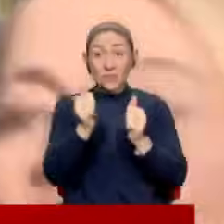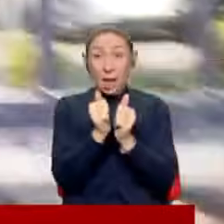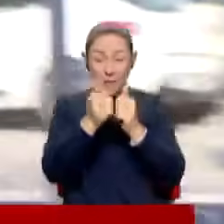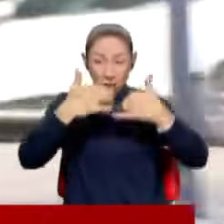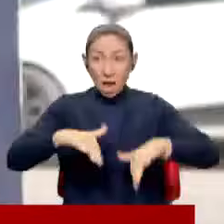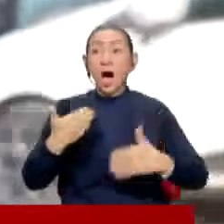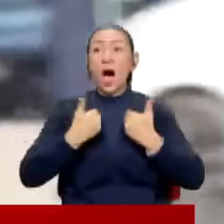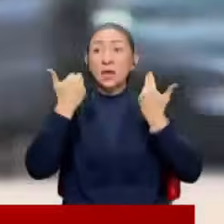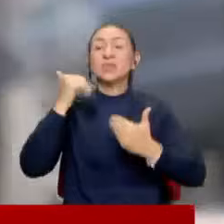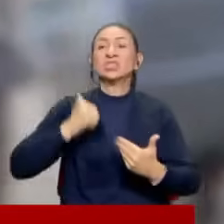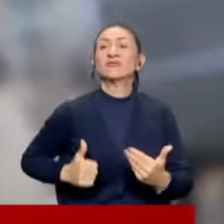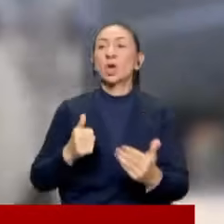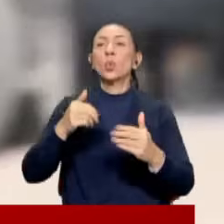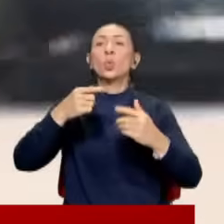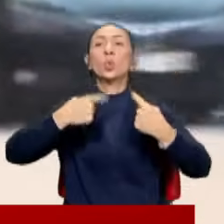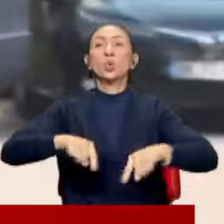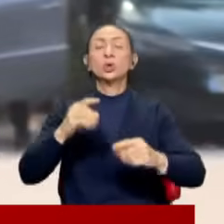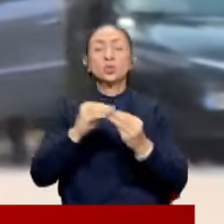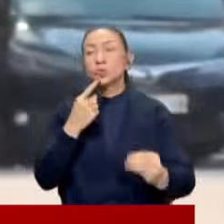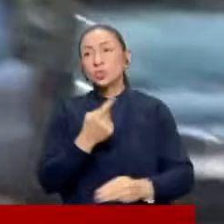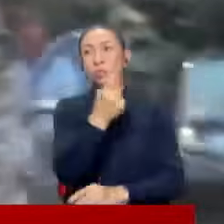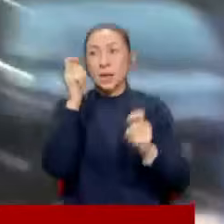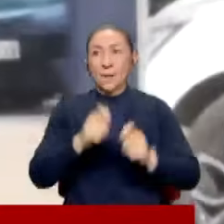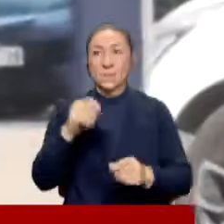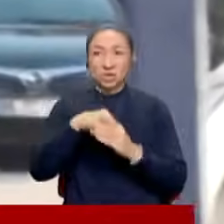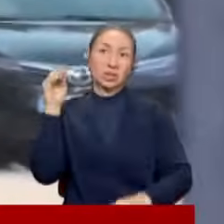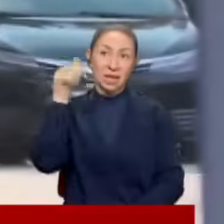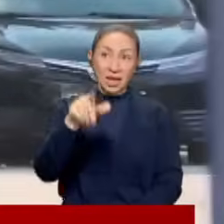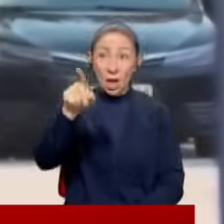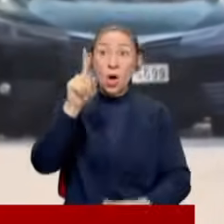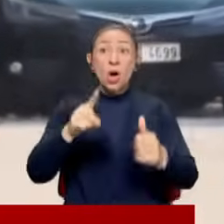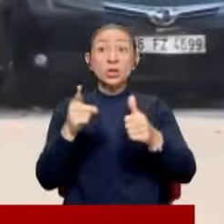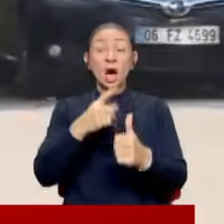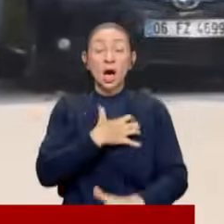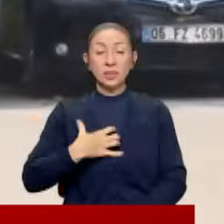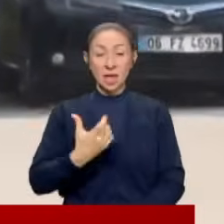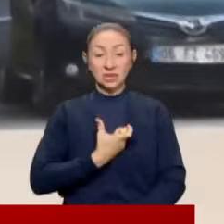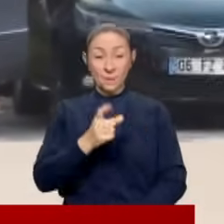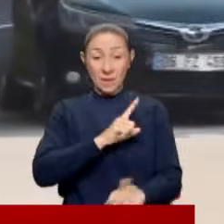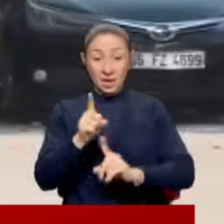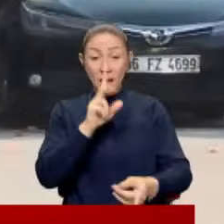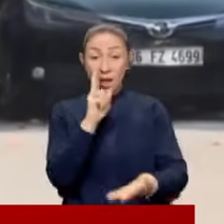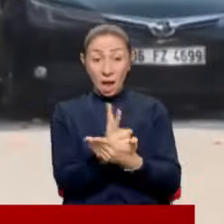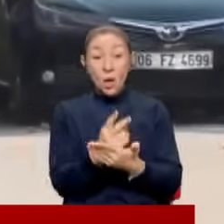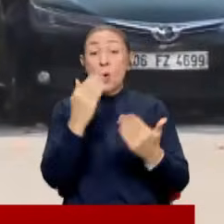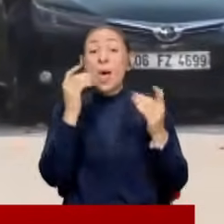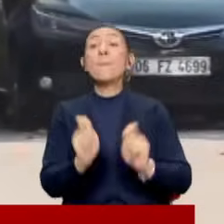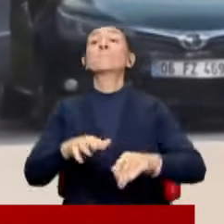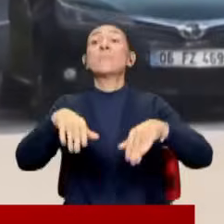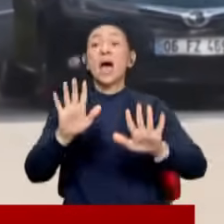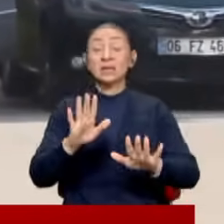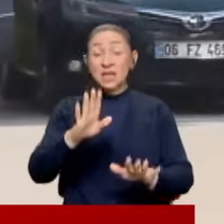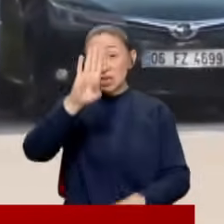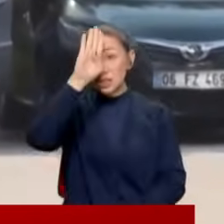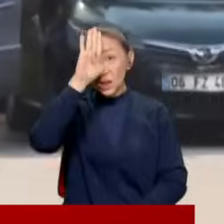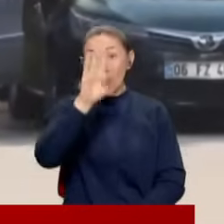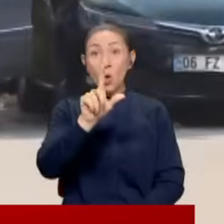heyet hakimler ve savcılar kuruluna suç duyurusunda bulunmak için geldi Öncelikle Anayasa Mahkemesi kararını uygulamayan